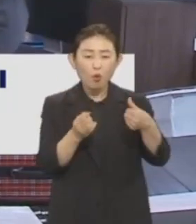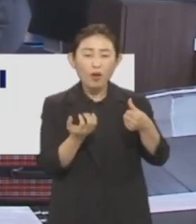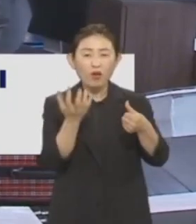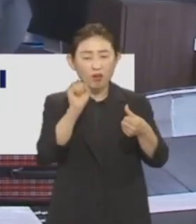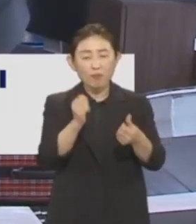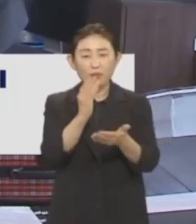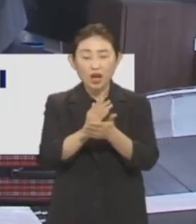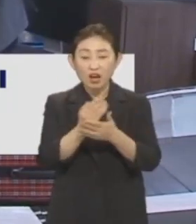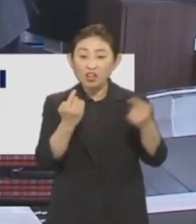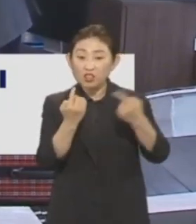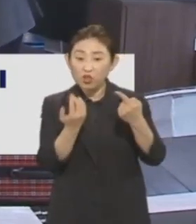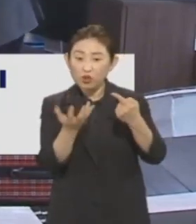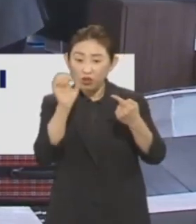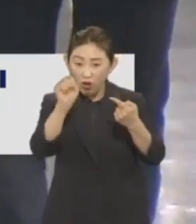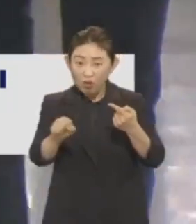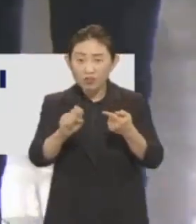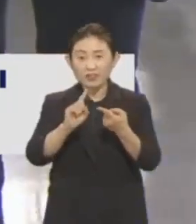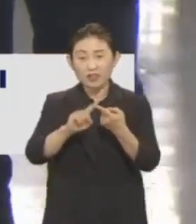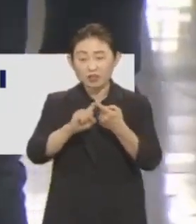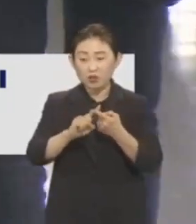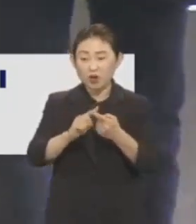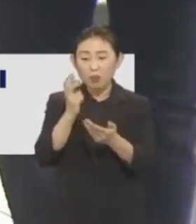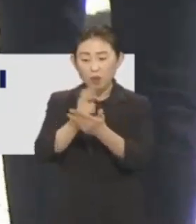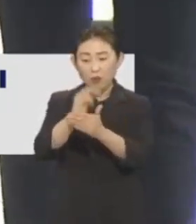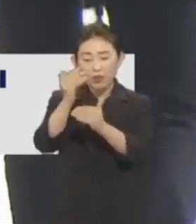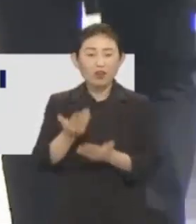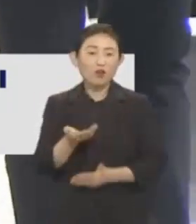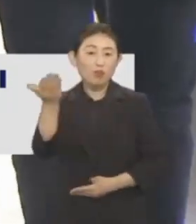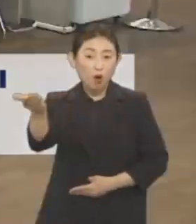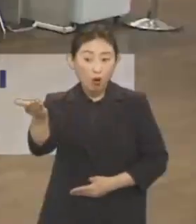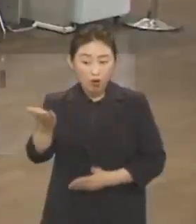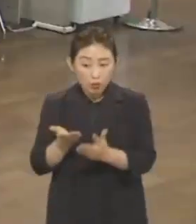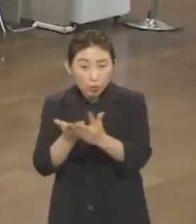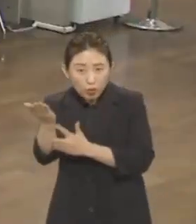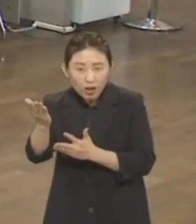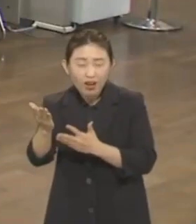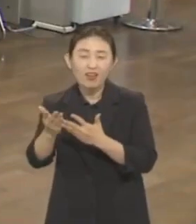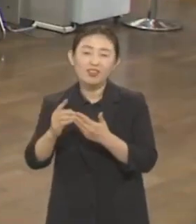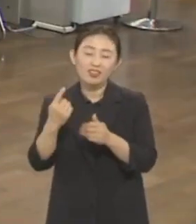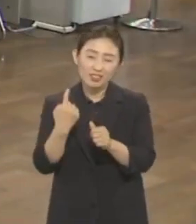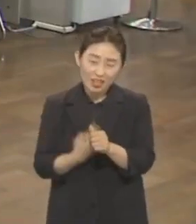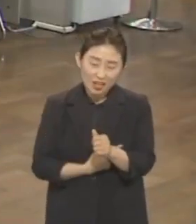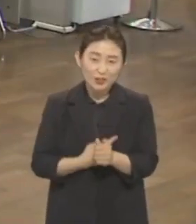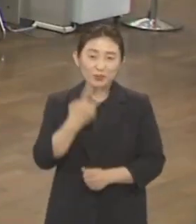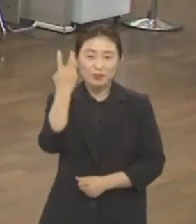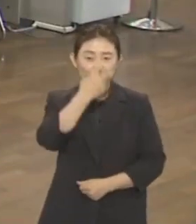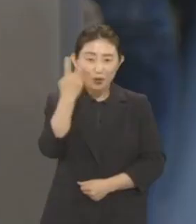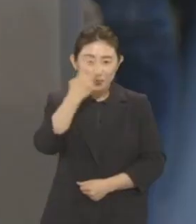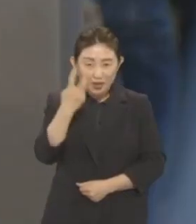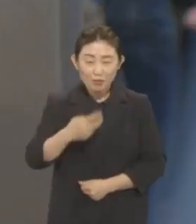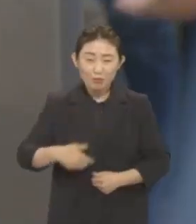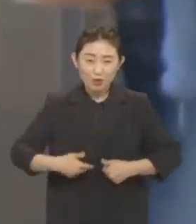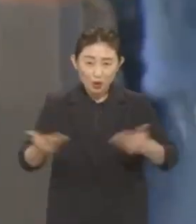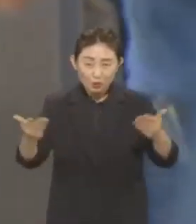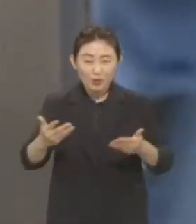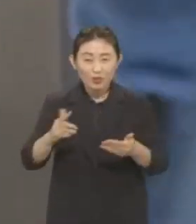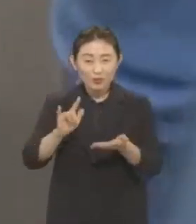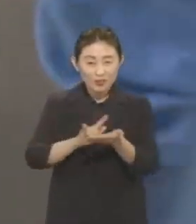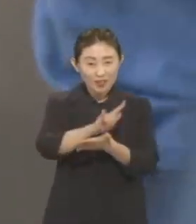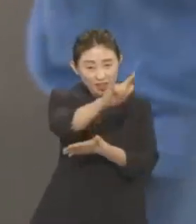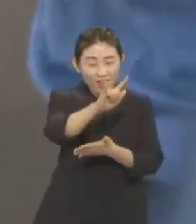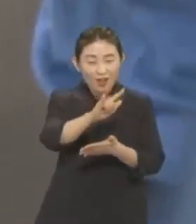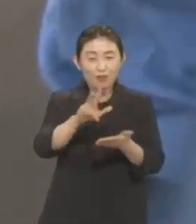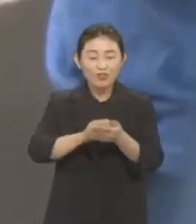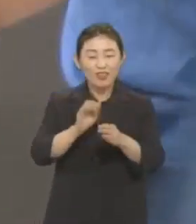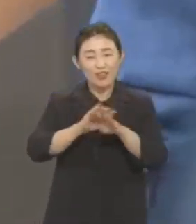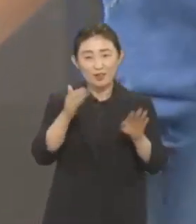500억에서 1000억으로 상향하는 법안이 올라있다며이 법안이 통과되면 서산공항 건설 문제는 자연스레 해결된다고